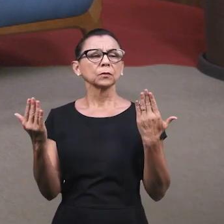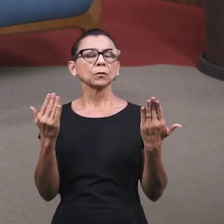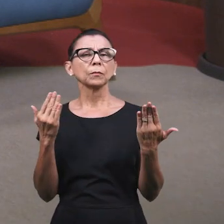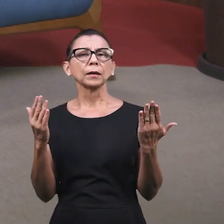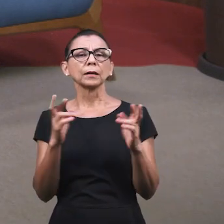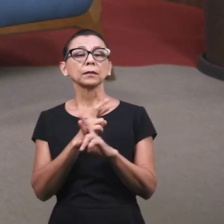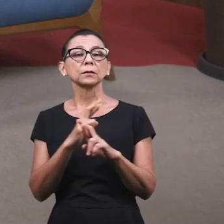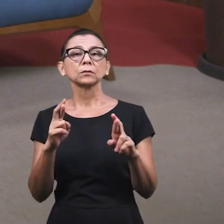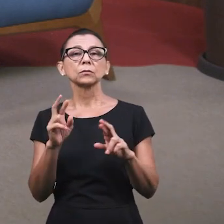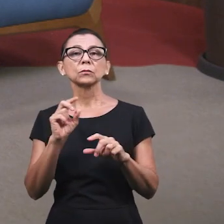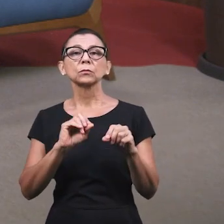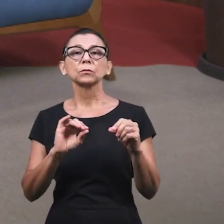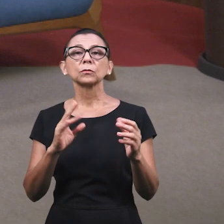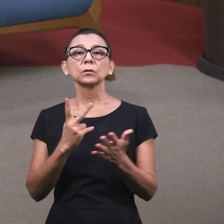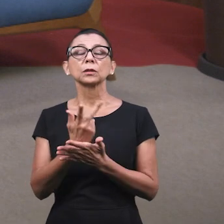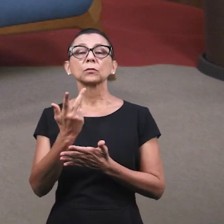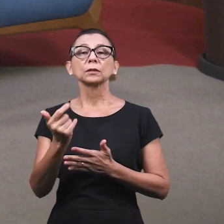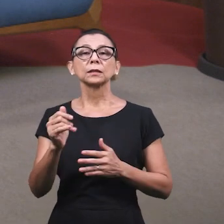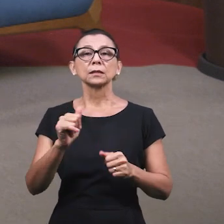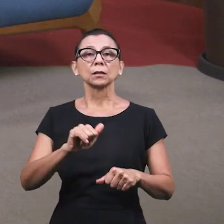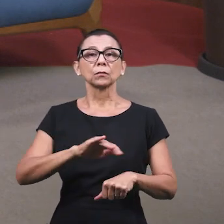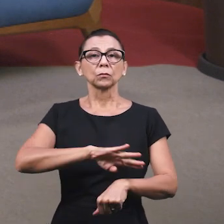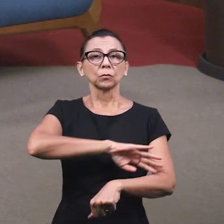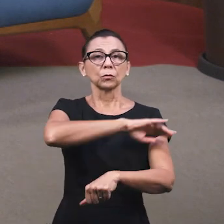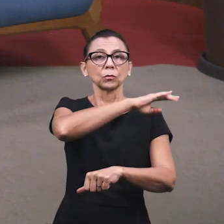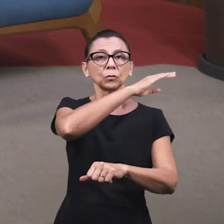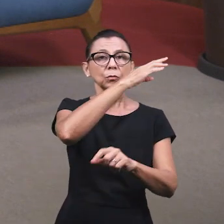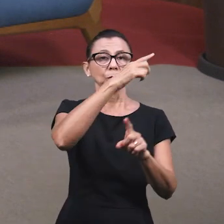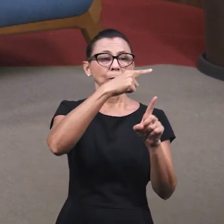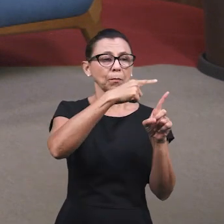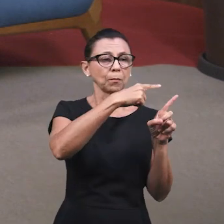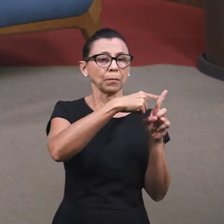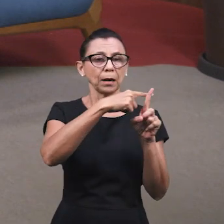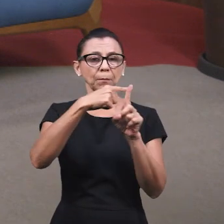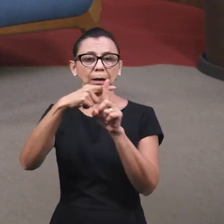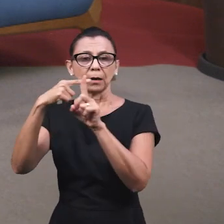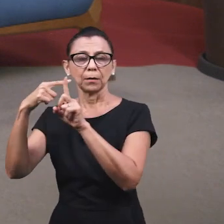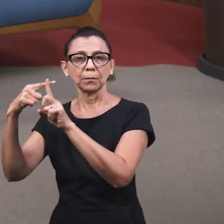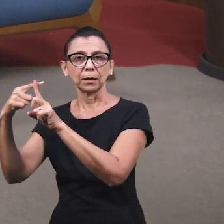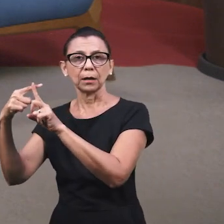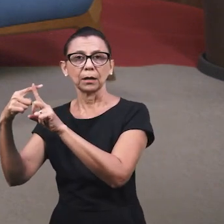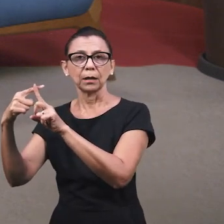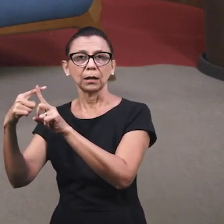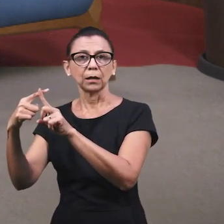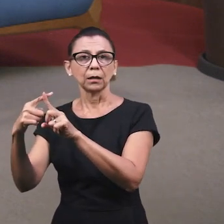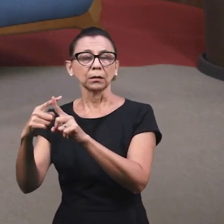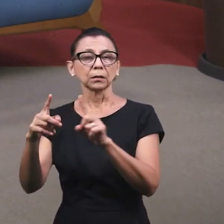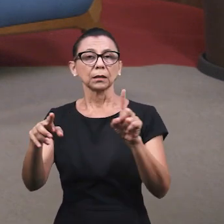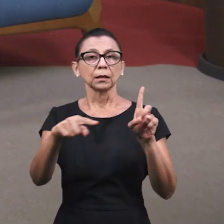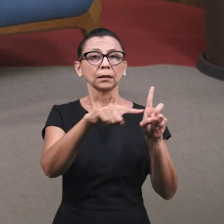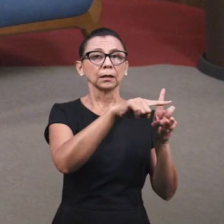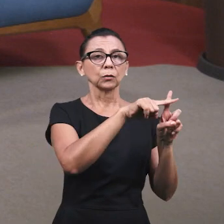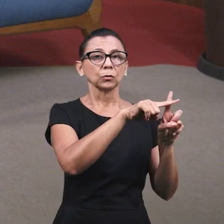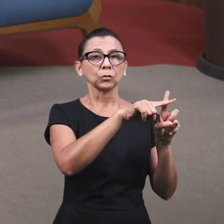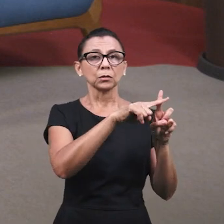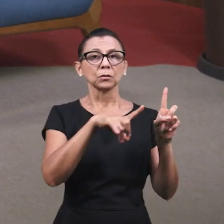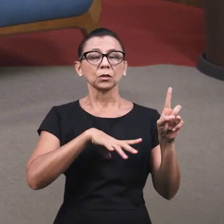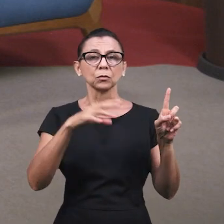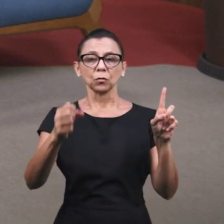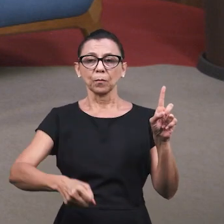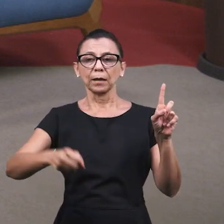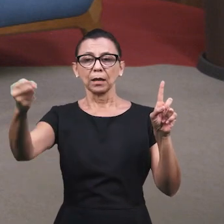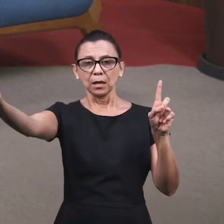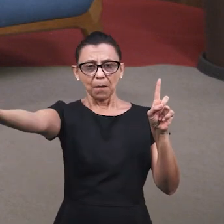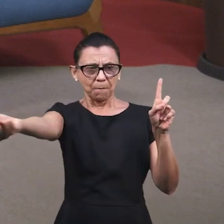calvaire. Qu'est-ce qui s'est passé au calvaire? Jésus a été blessé. La lance l'a blessé